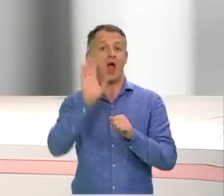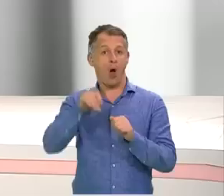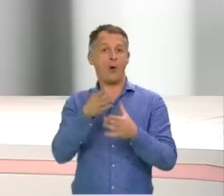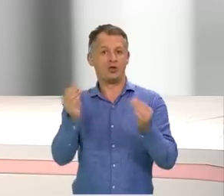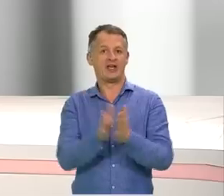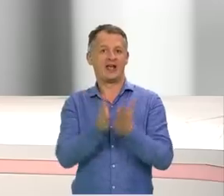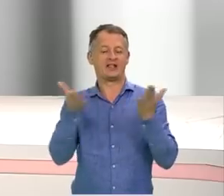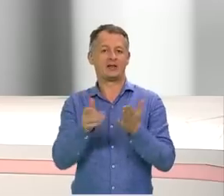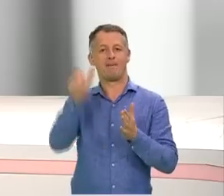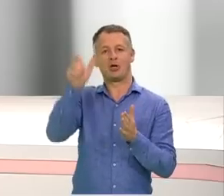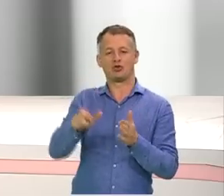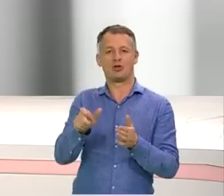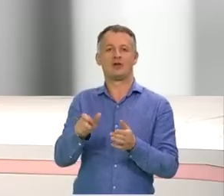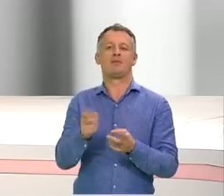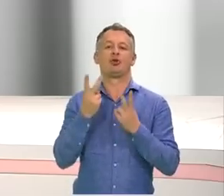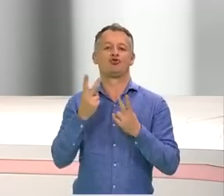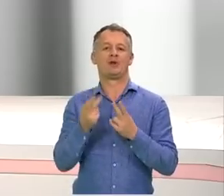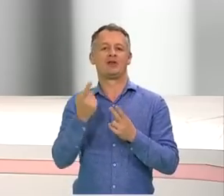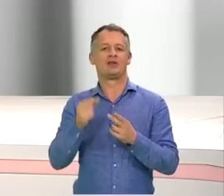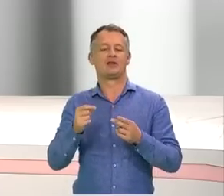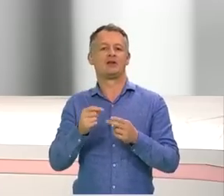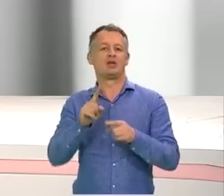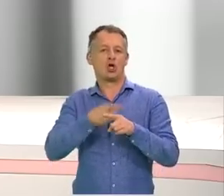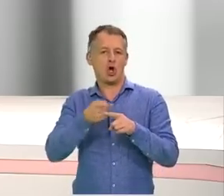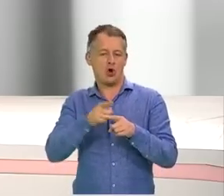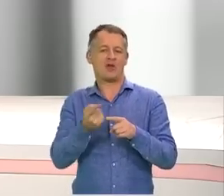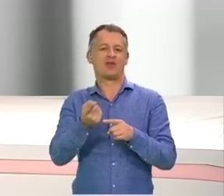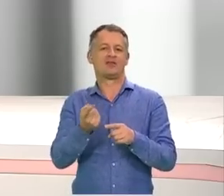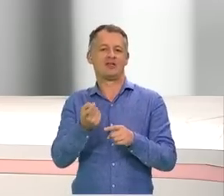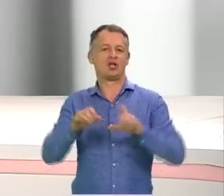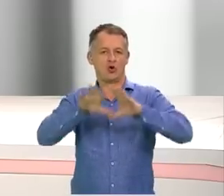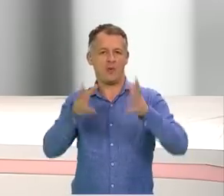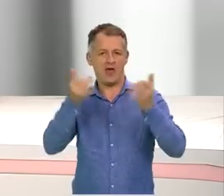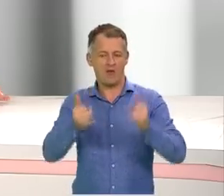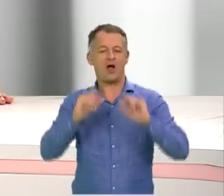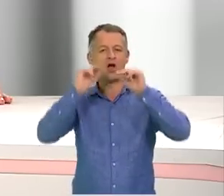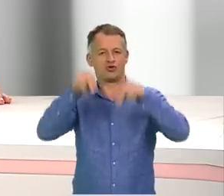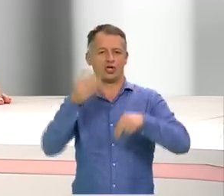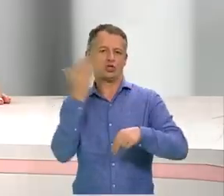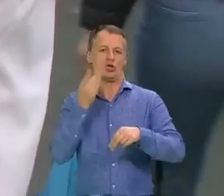personaje principale personalități rome din lumea actuală vor ajunge în școlile din țară.